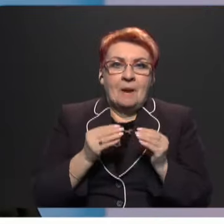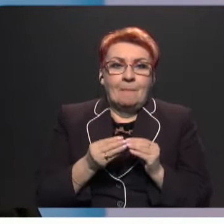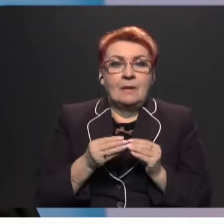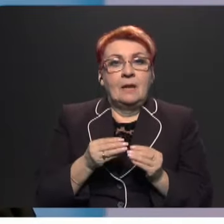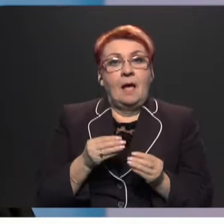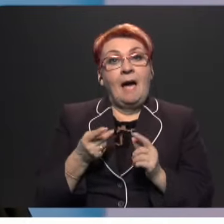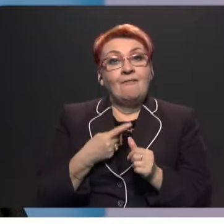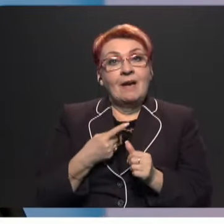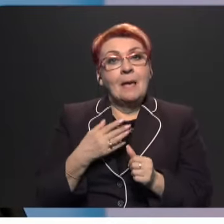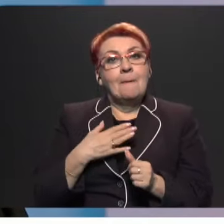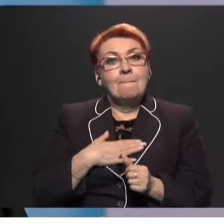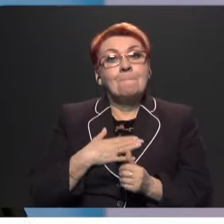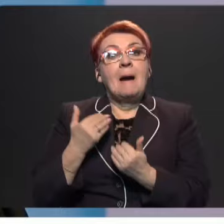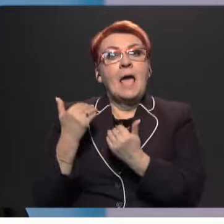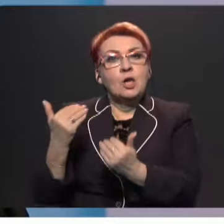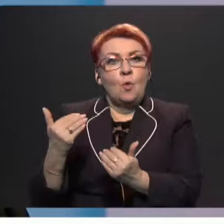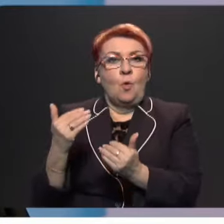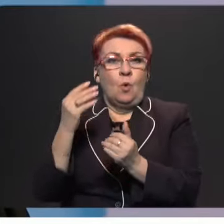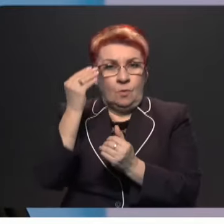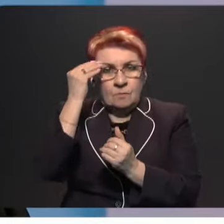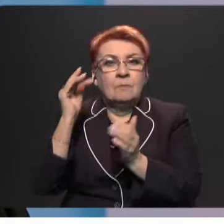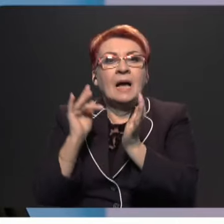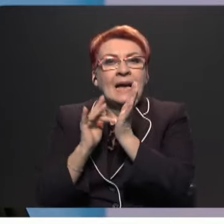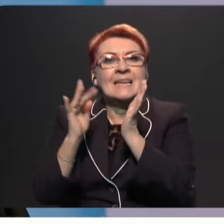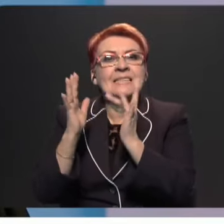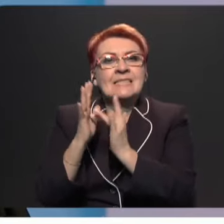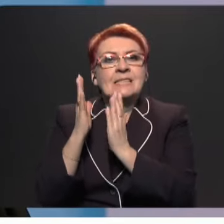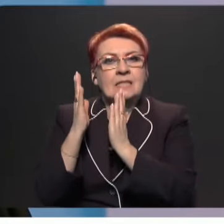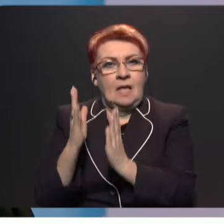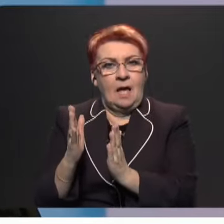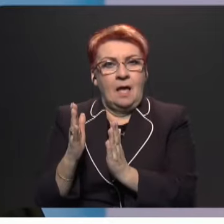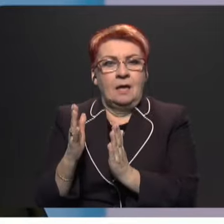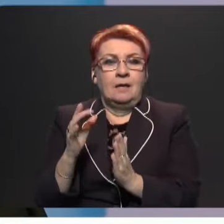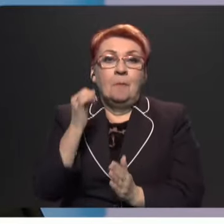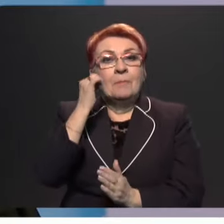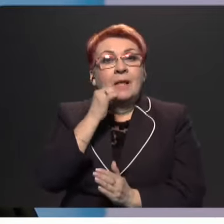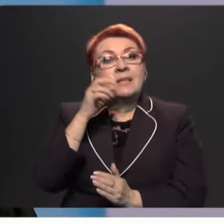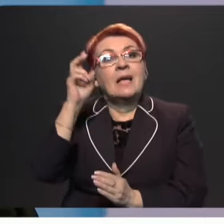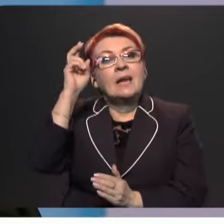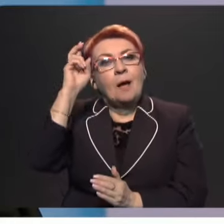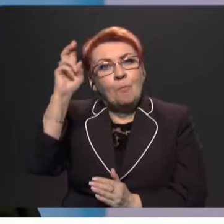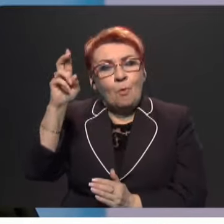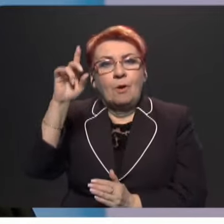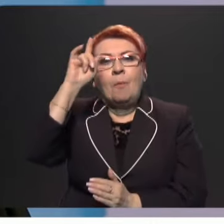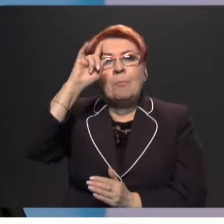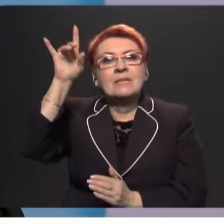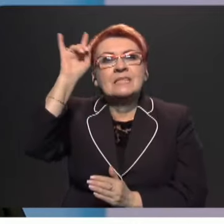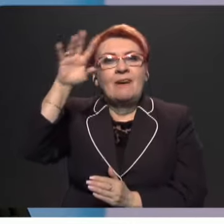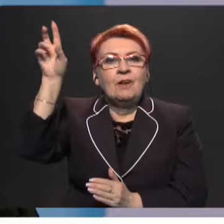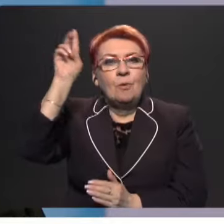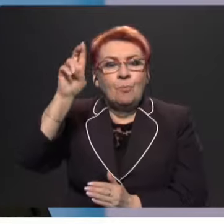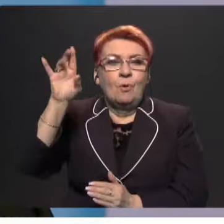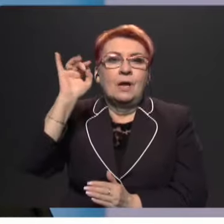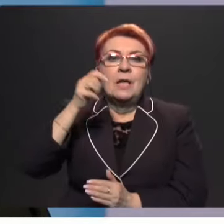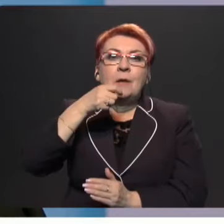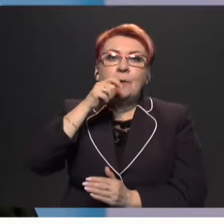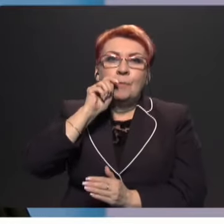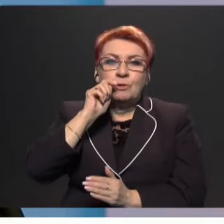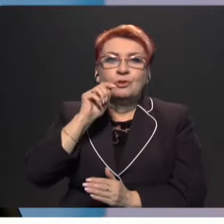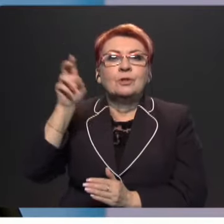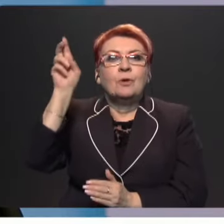мое, во имя Христа. То есть, чтобы мы собрались благодаря Богу, прославляя Бога и причащаясь Бога